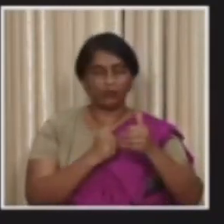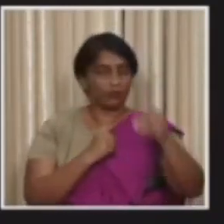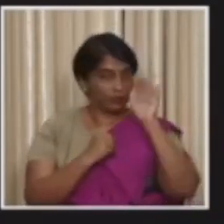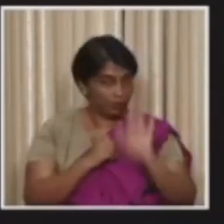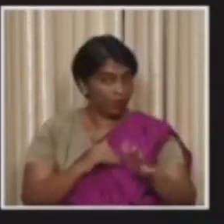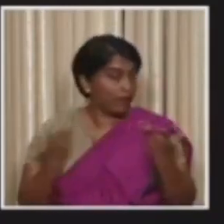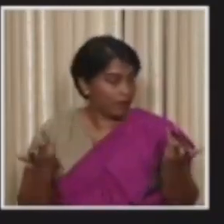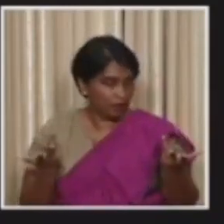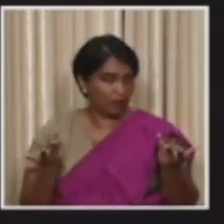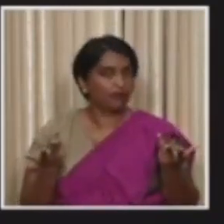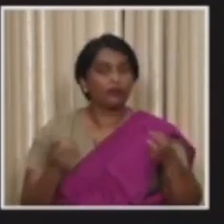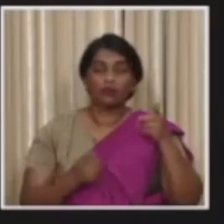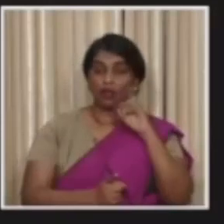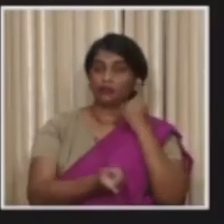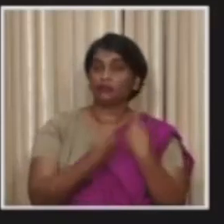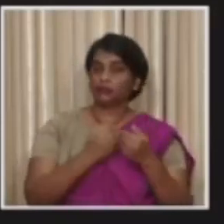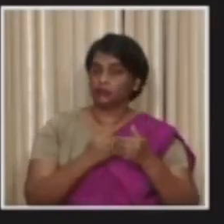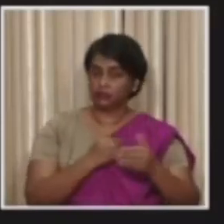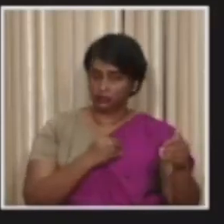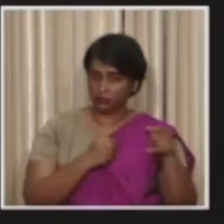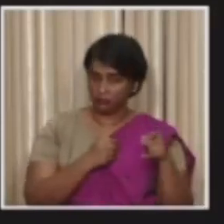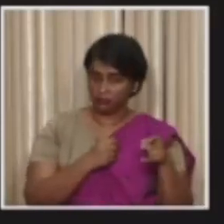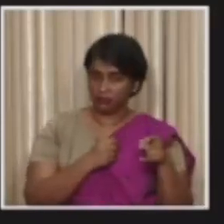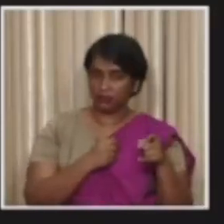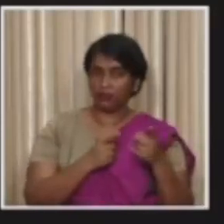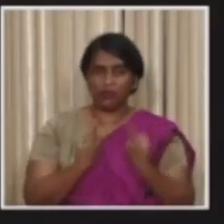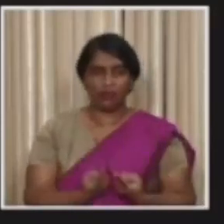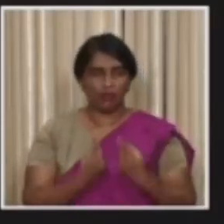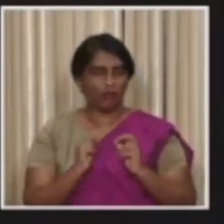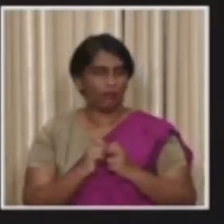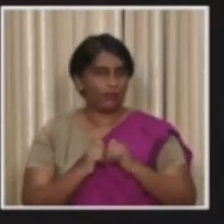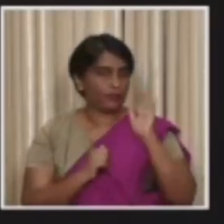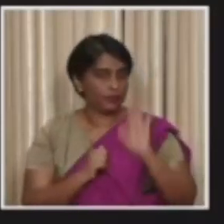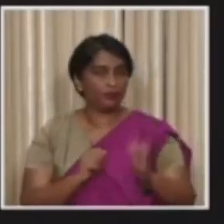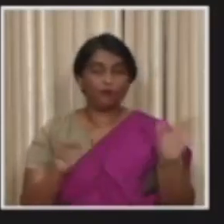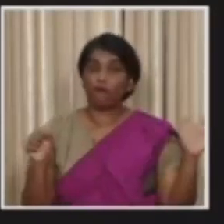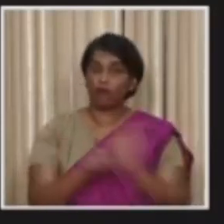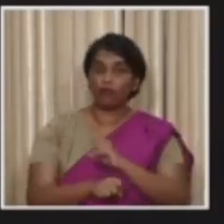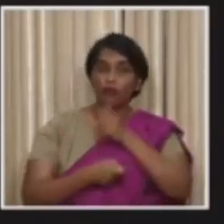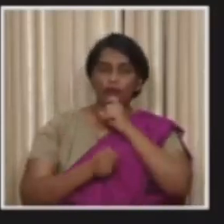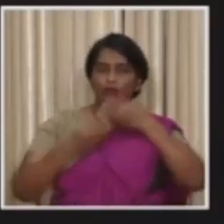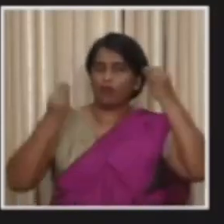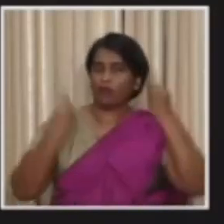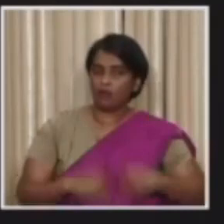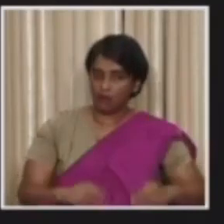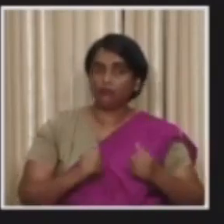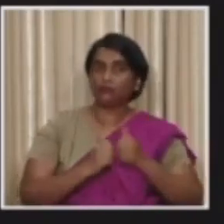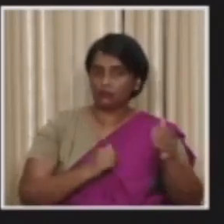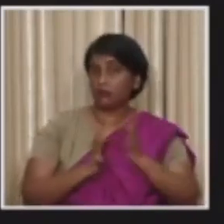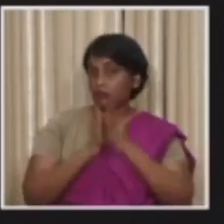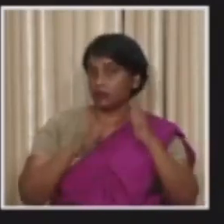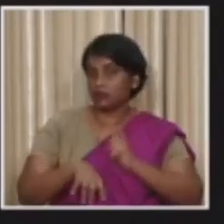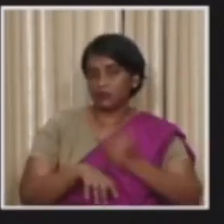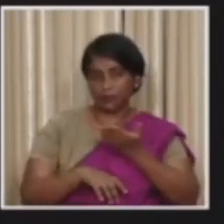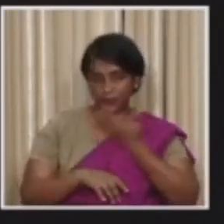ගිය නැත්තම් ඒ විමර්ශනයේ අඩුපාඩු මත සම්පූර්ණ නඩුවම කඩා වැටීමේ හැකියාව හුඟක් අවස්ථාවලදී